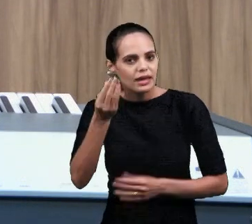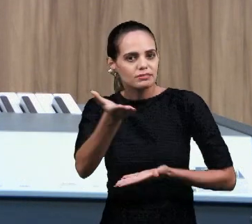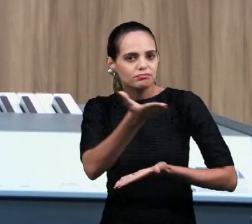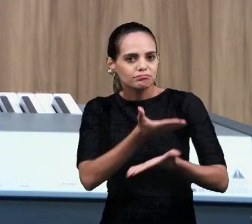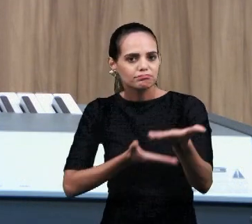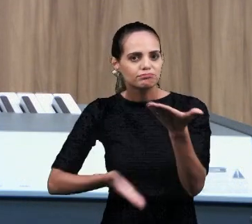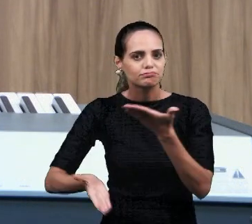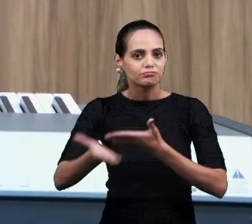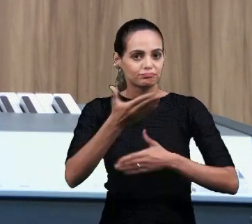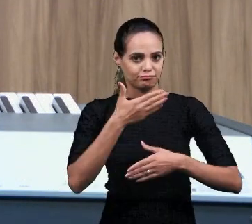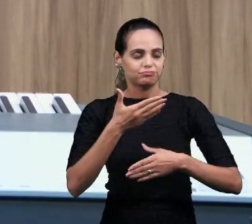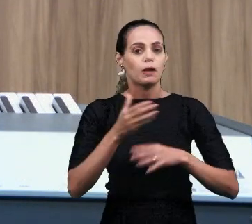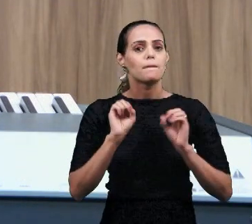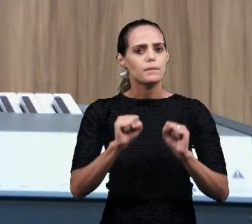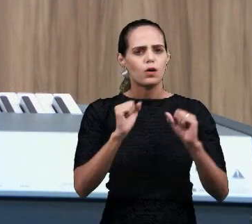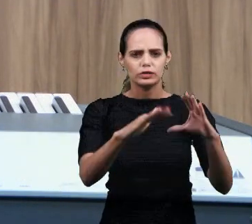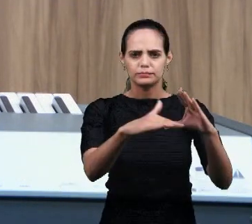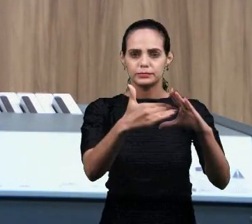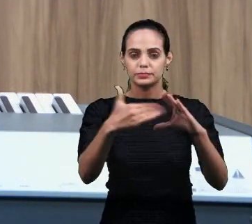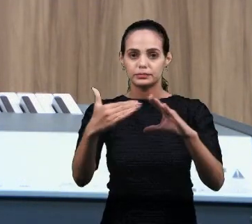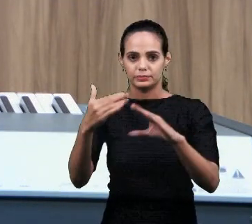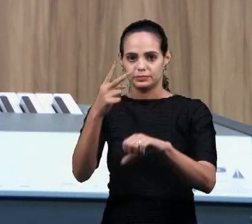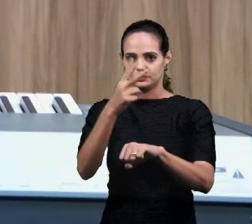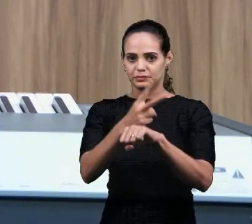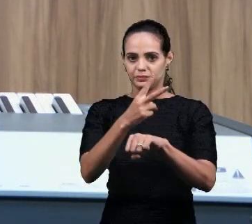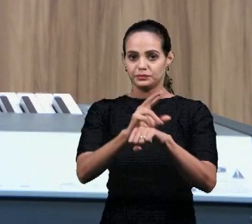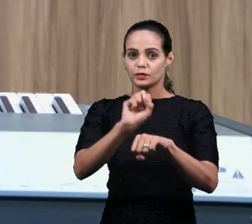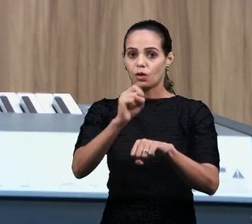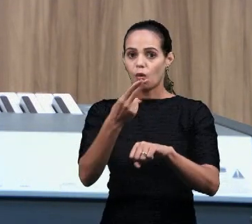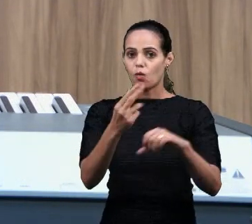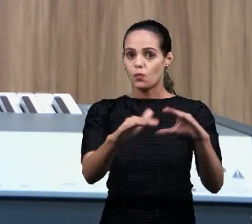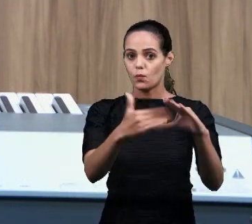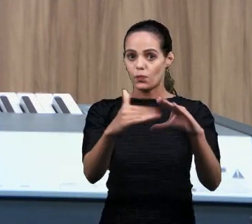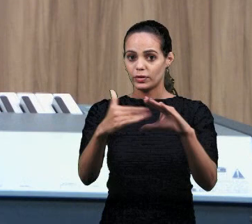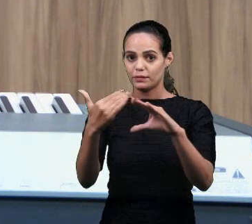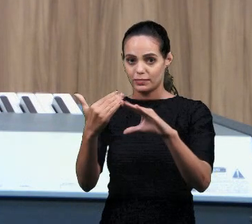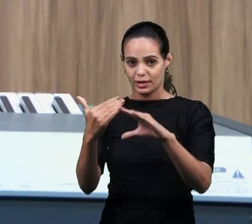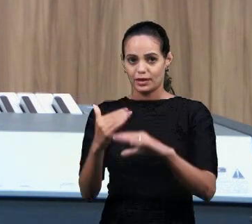envoyer votre vidéo avec l'email pour notre adresse